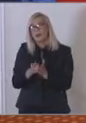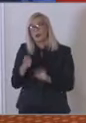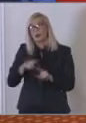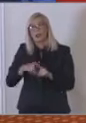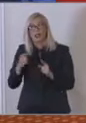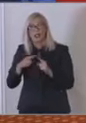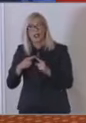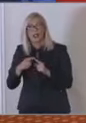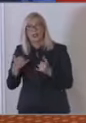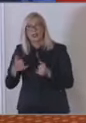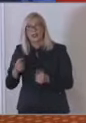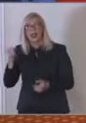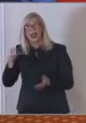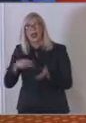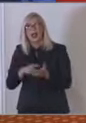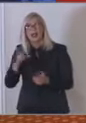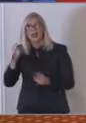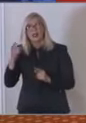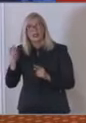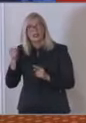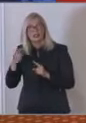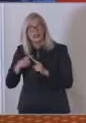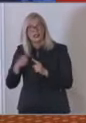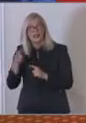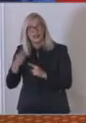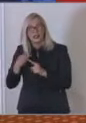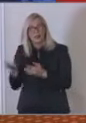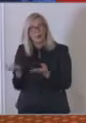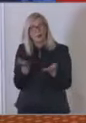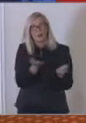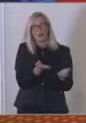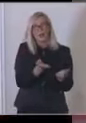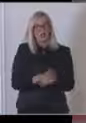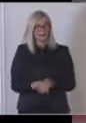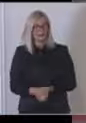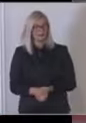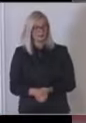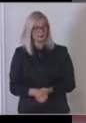Dhe pyetja e fundit, Alsat, më televizioni, urdroni.